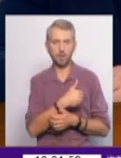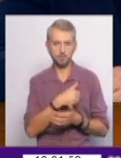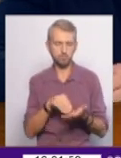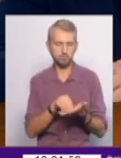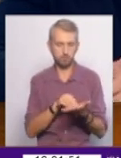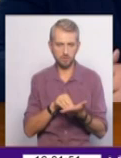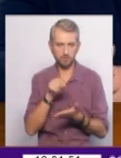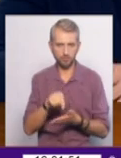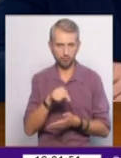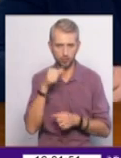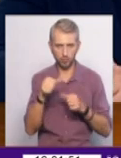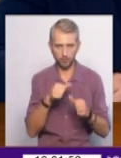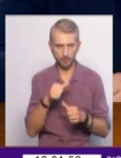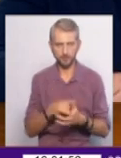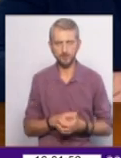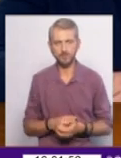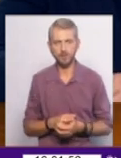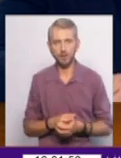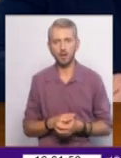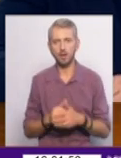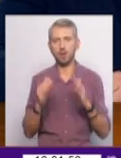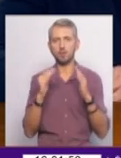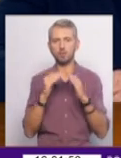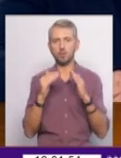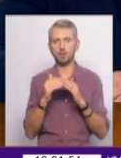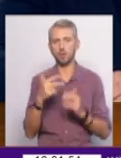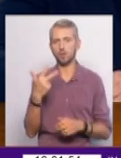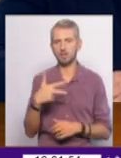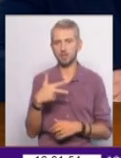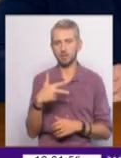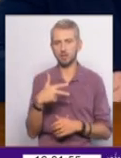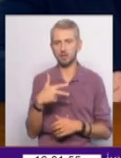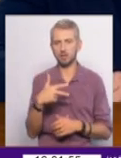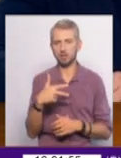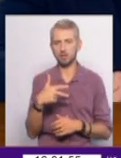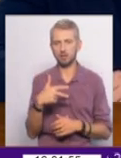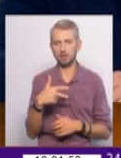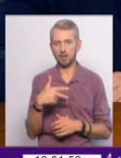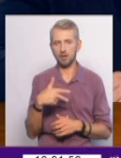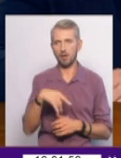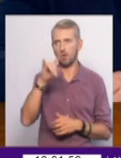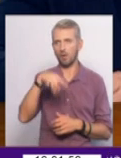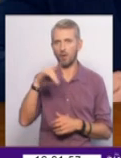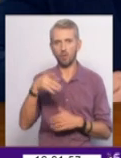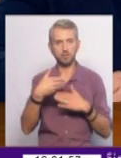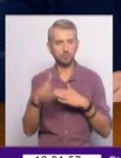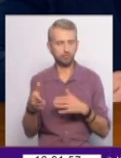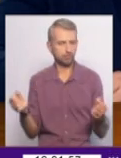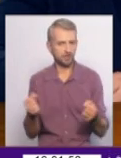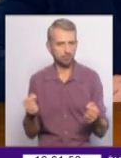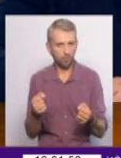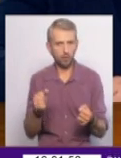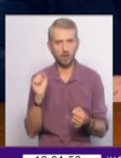повторити в цьому році. Значить, будинок 30, відкриті форточки зимою,